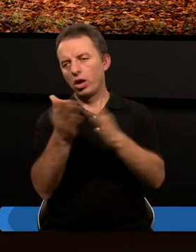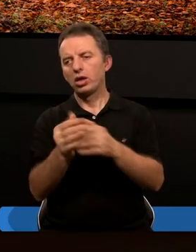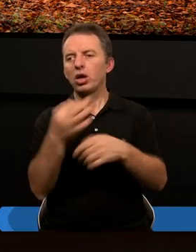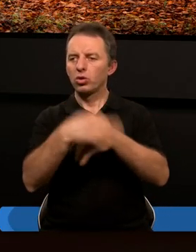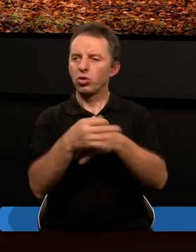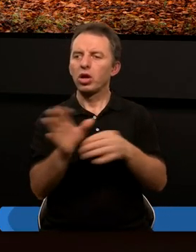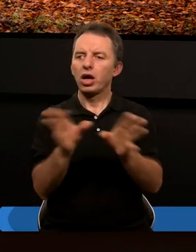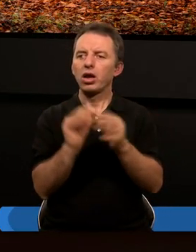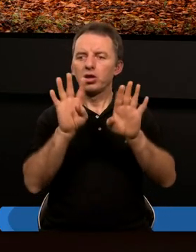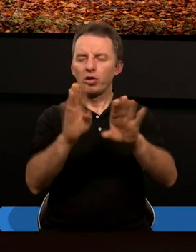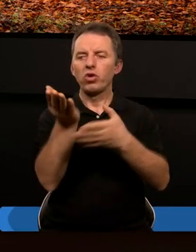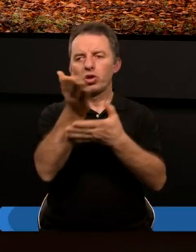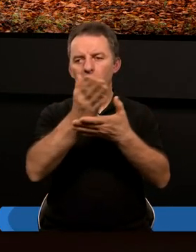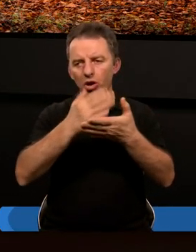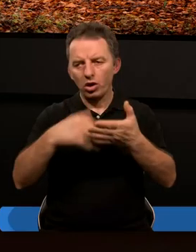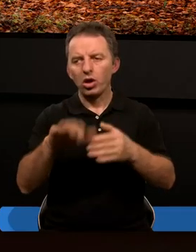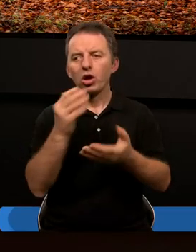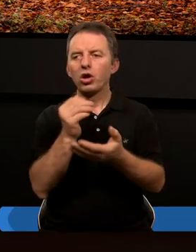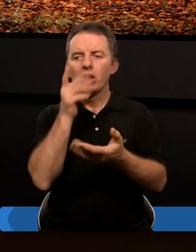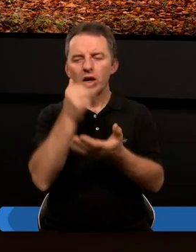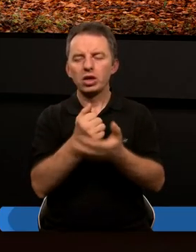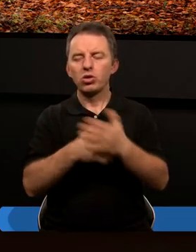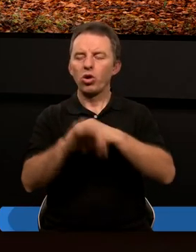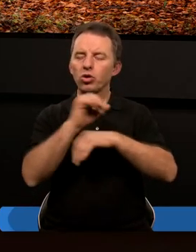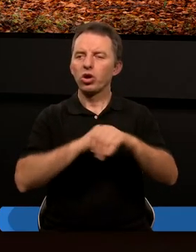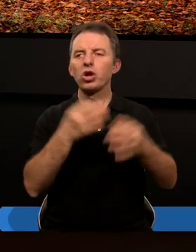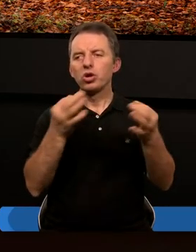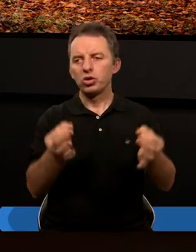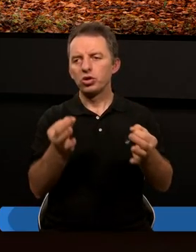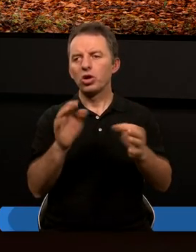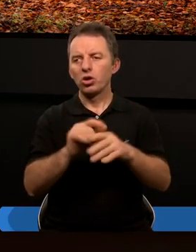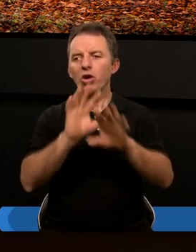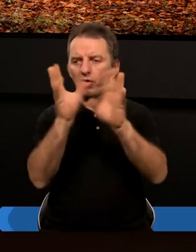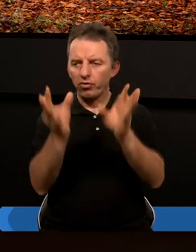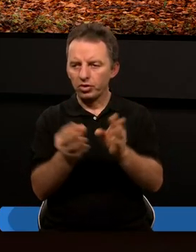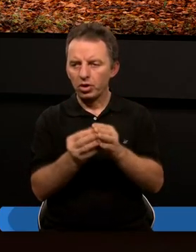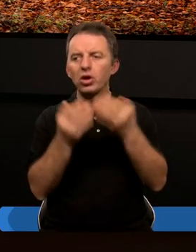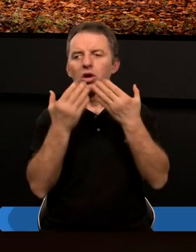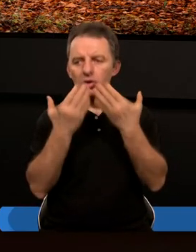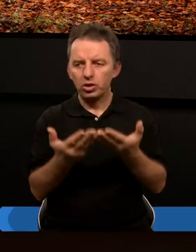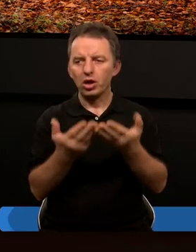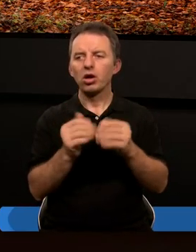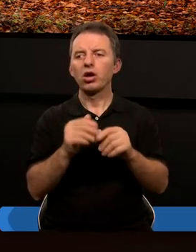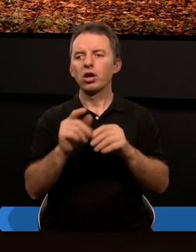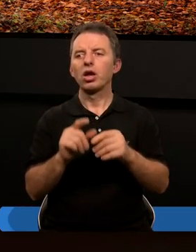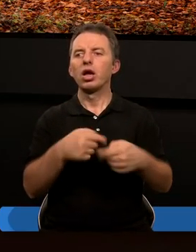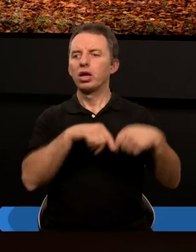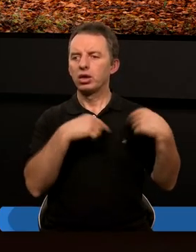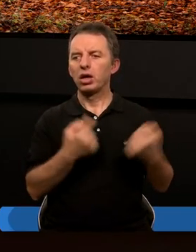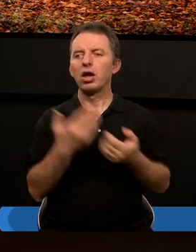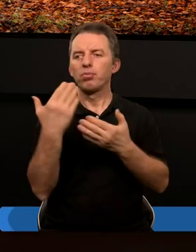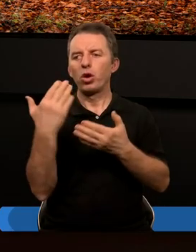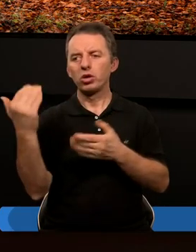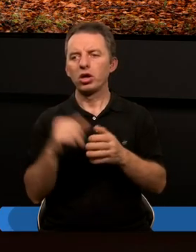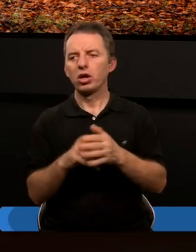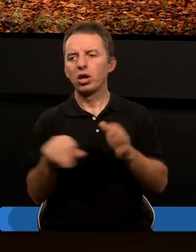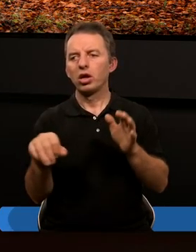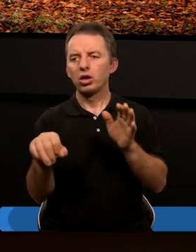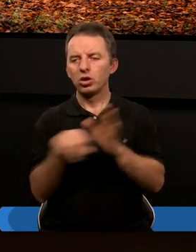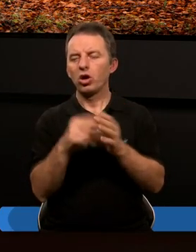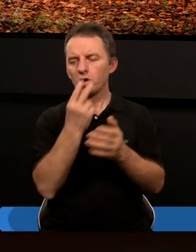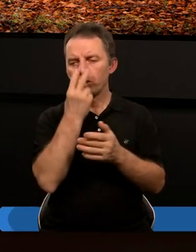studium, tym razem już dziewiątego rozdziału listu do Rzymian. A dzisiaj to już wszystko. Dziękujemy i serdecznie pozdrawiamy.